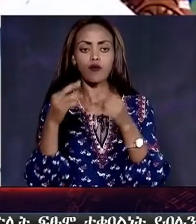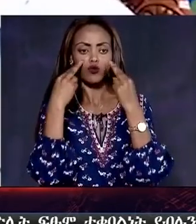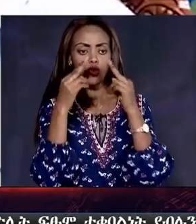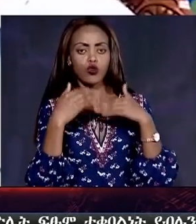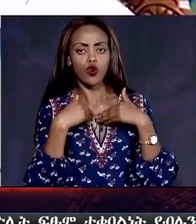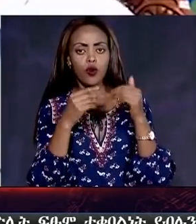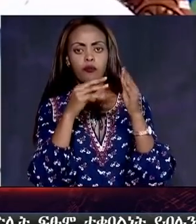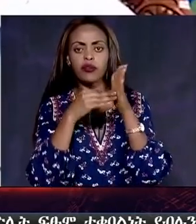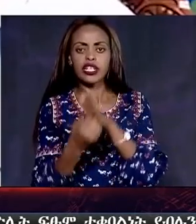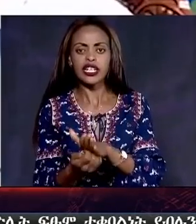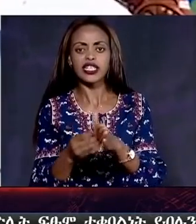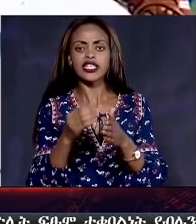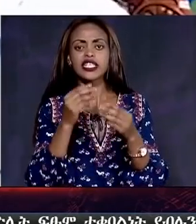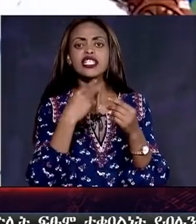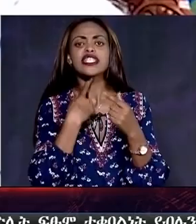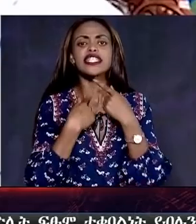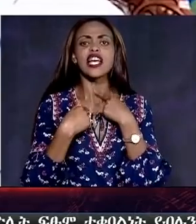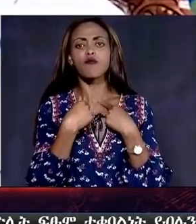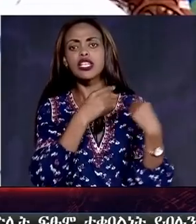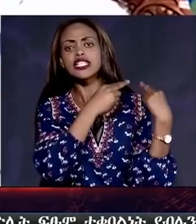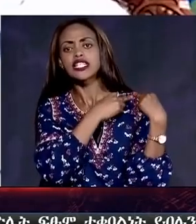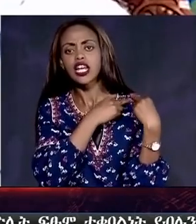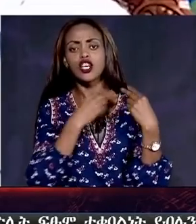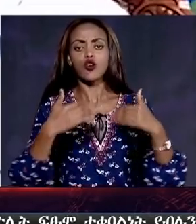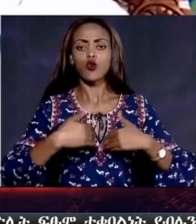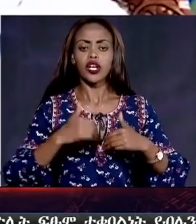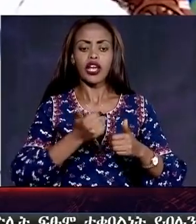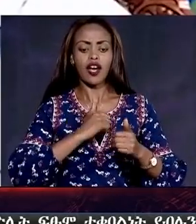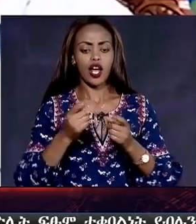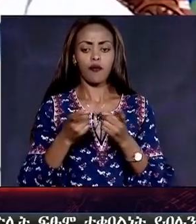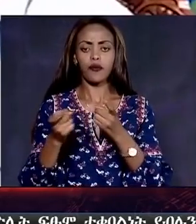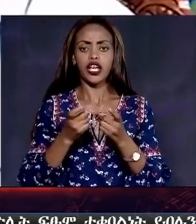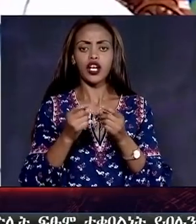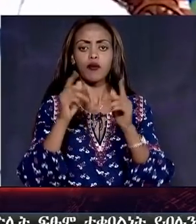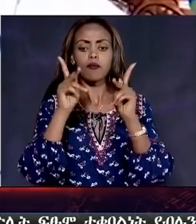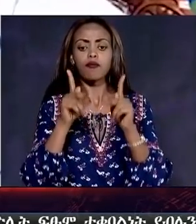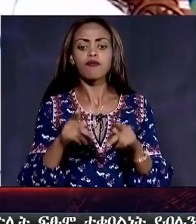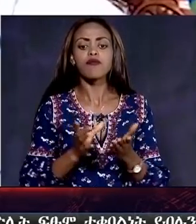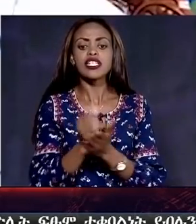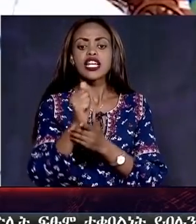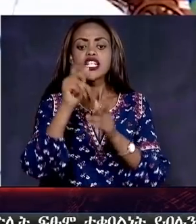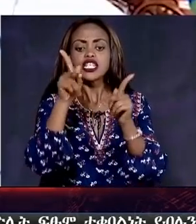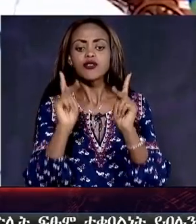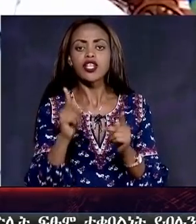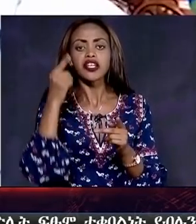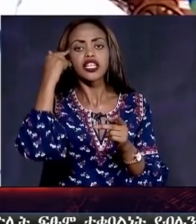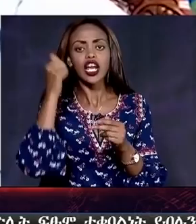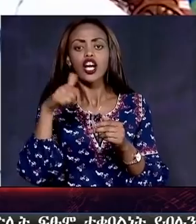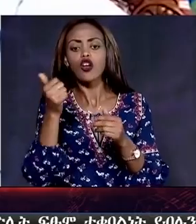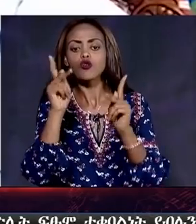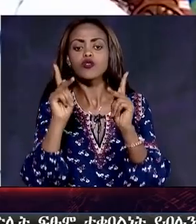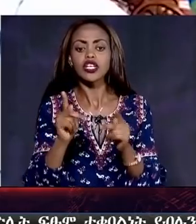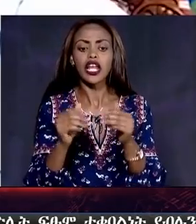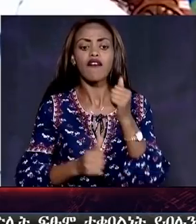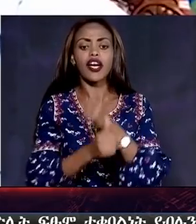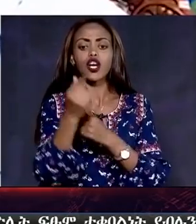ዘሎ ምልክነትን ጻምእ ስልጣንን ህልውናን ዓርስኻ ናይ ምምሕዳርን መሰል ህዝብታት ትግራይን ካልኦት ህዝብታት ኢትዮጵያን ኣብ ሓደጋ